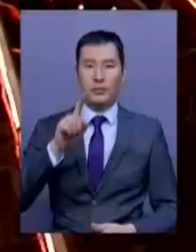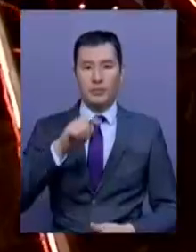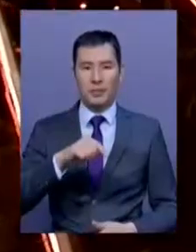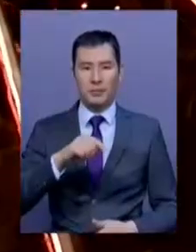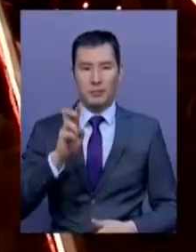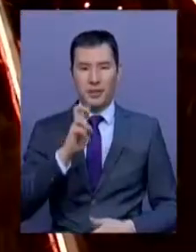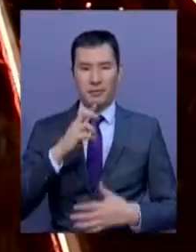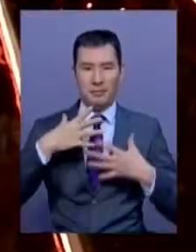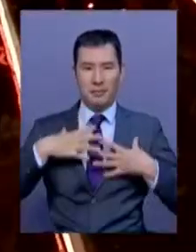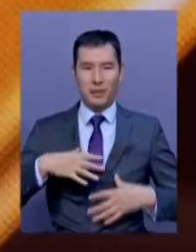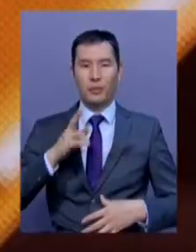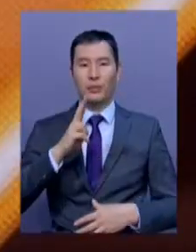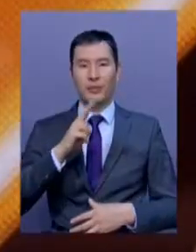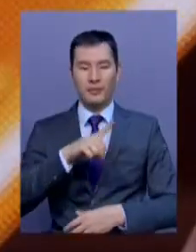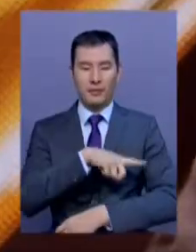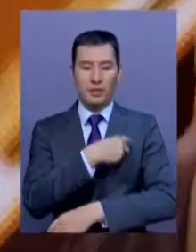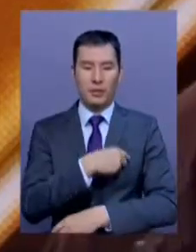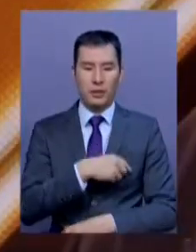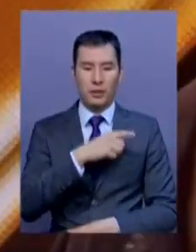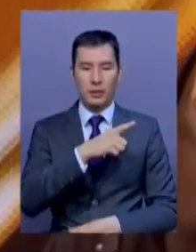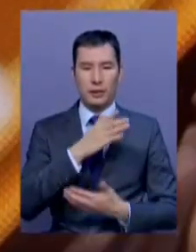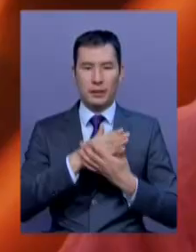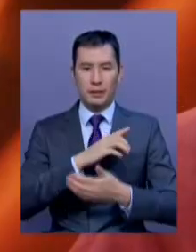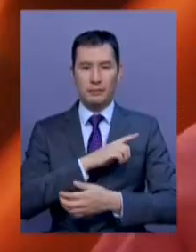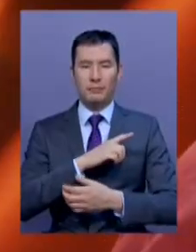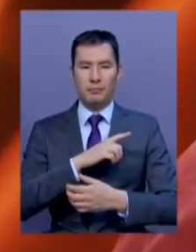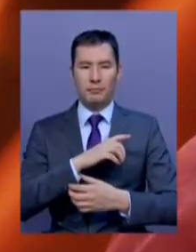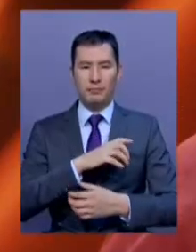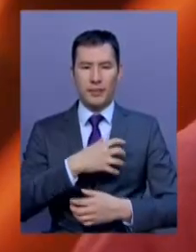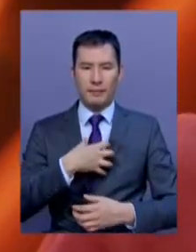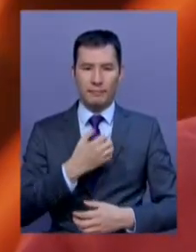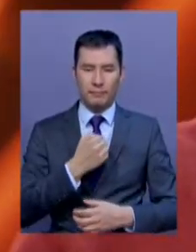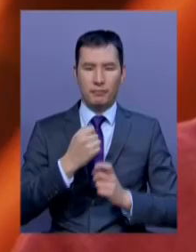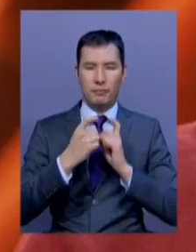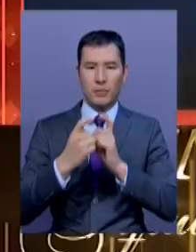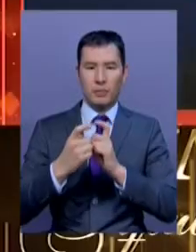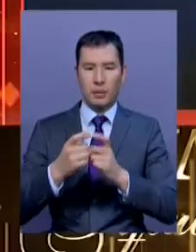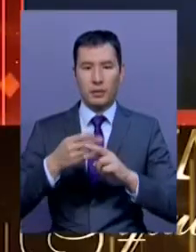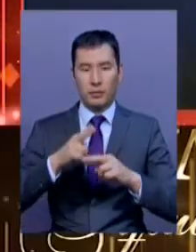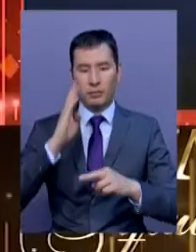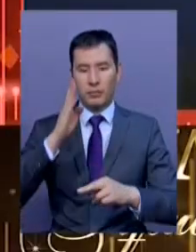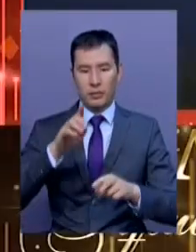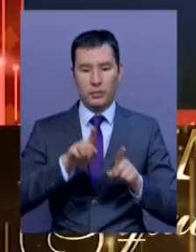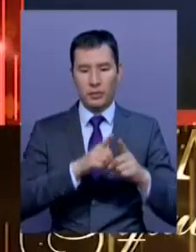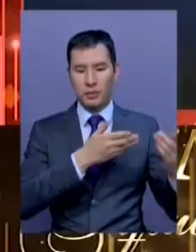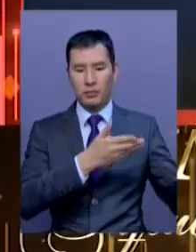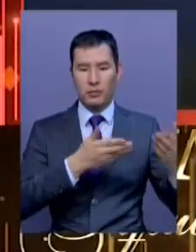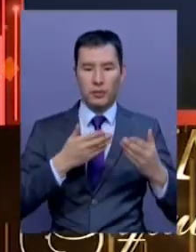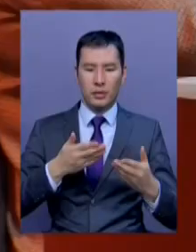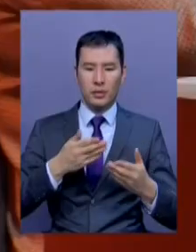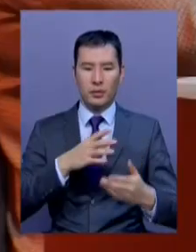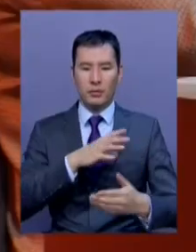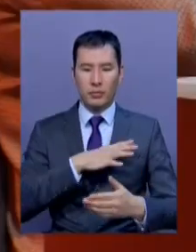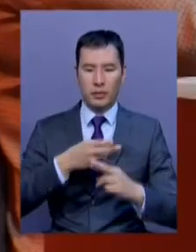арналады. Медицинаның тірегі һәм жүрегі бола білген олардың ерен ерліктері айтылады. Бүгінгідей сын сағатта қауіп пен қатердің